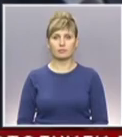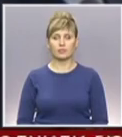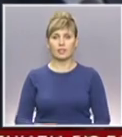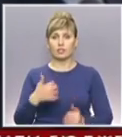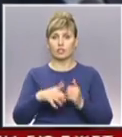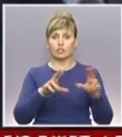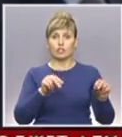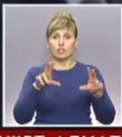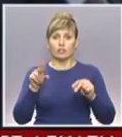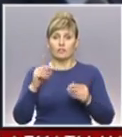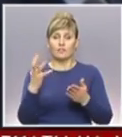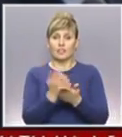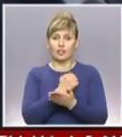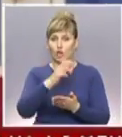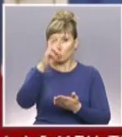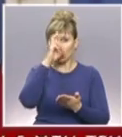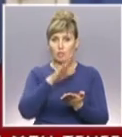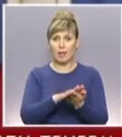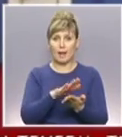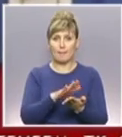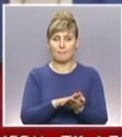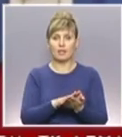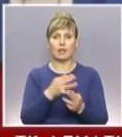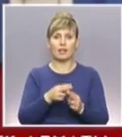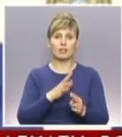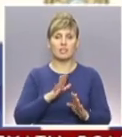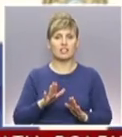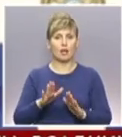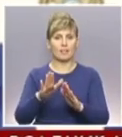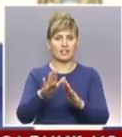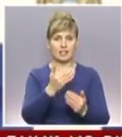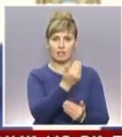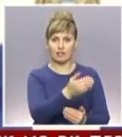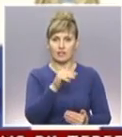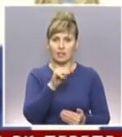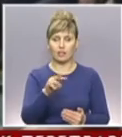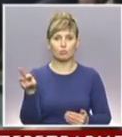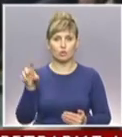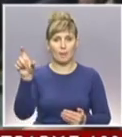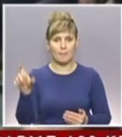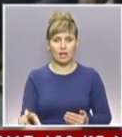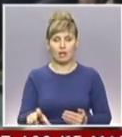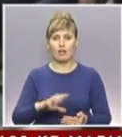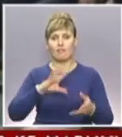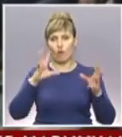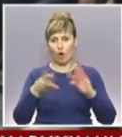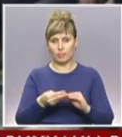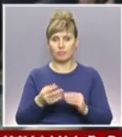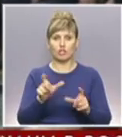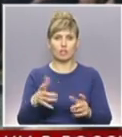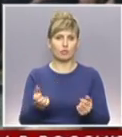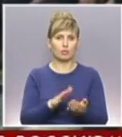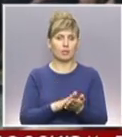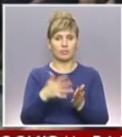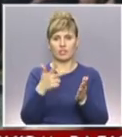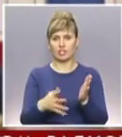Среди счастливых обладателей государственной премии замеченный заместитель Талгата Мусабаева. В целом премию получили 39